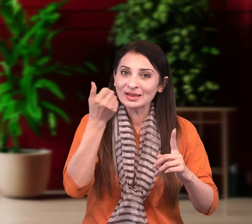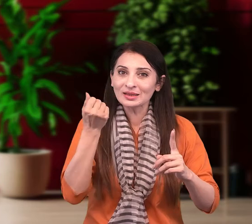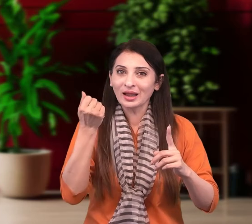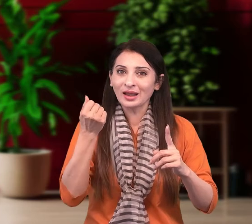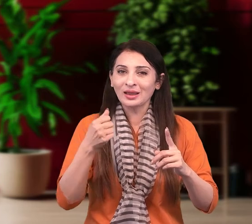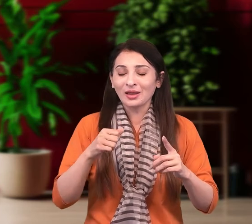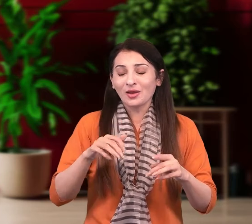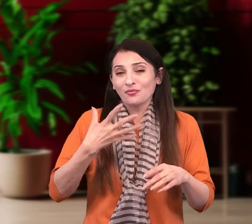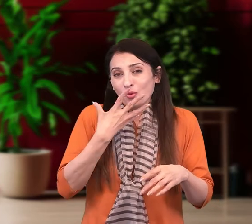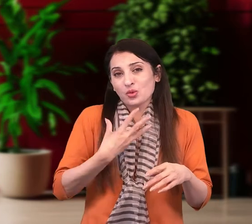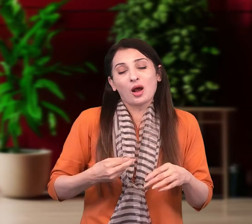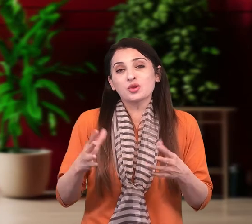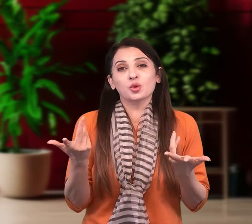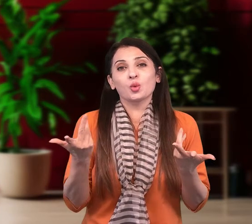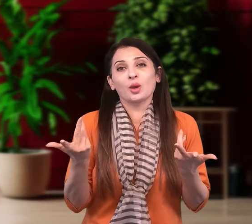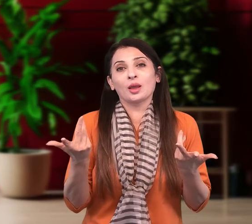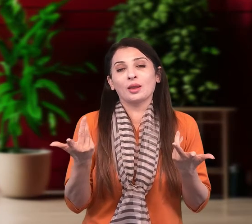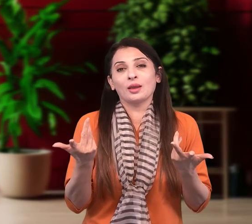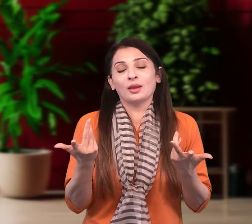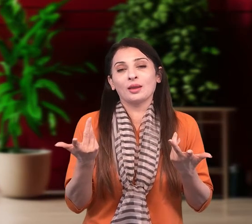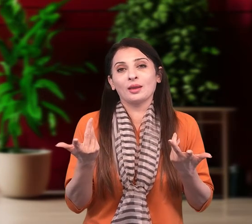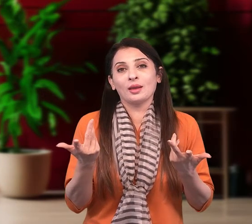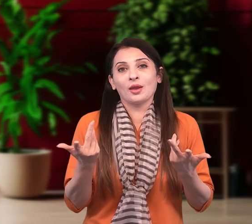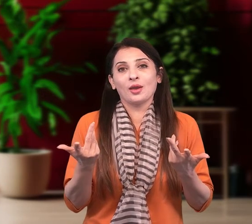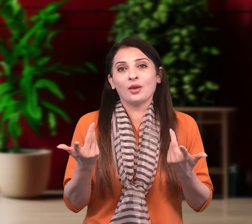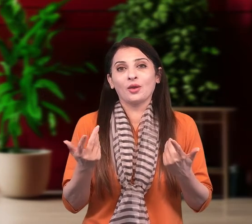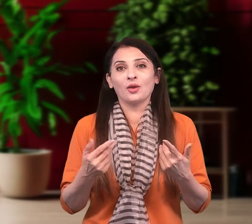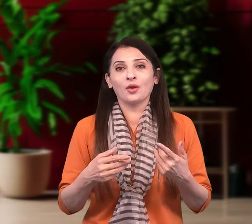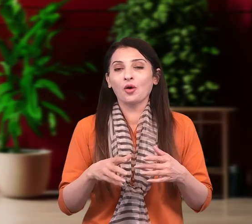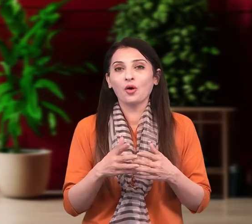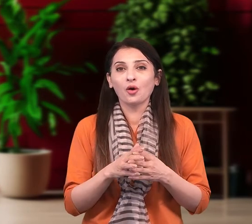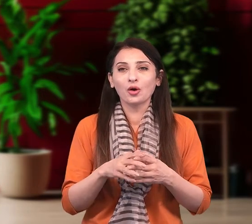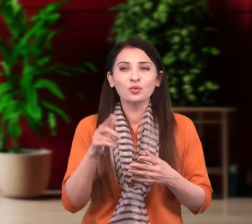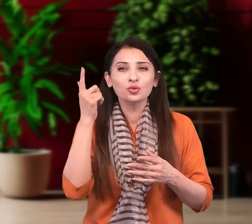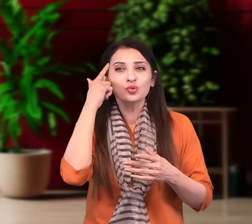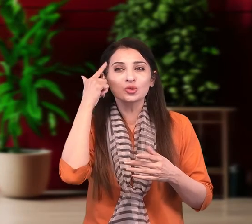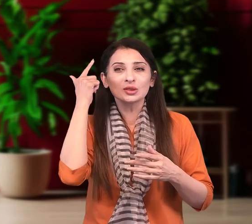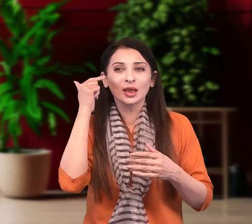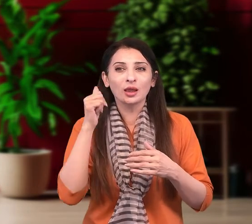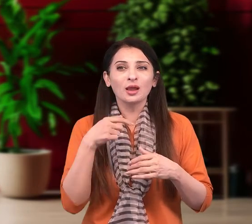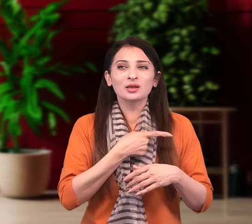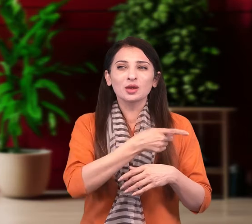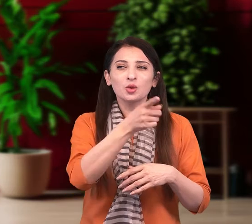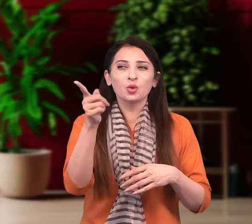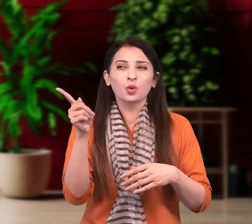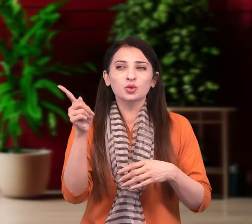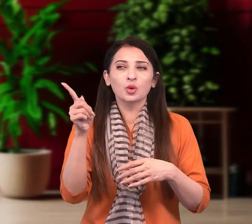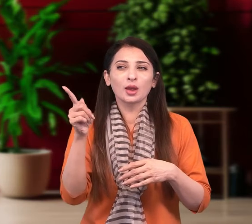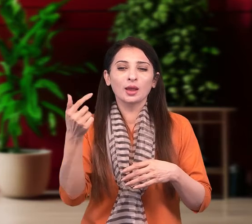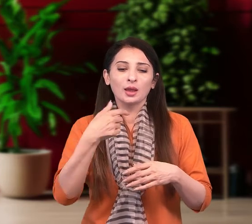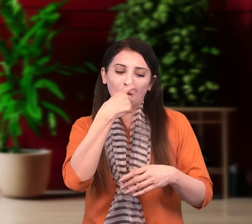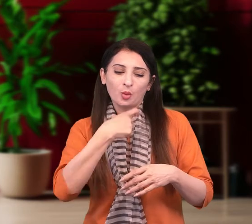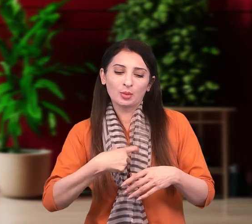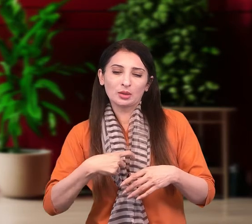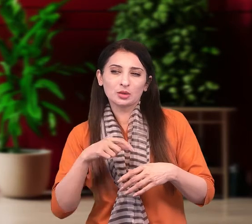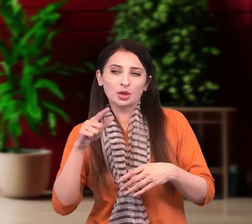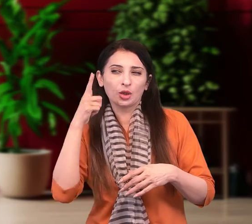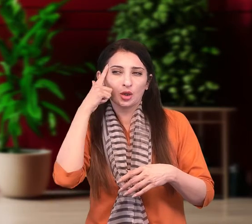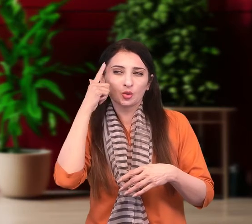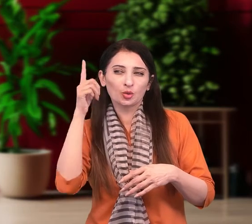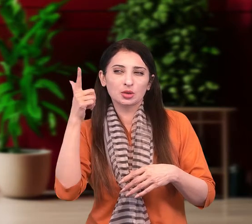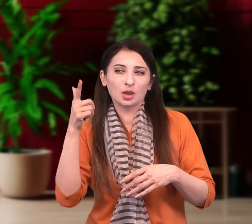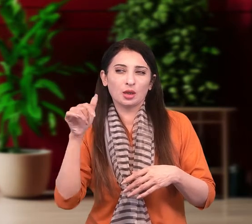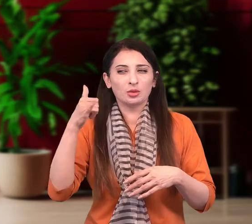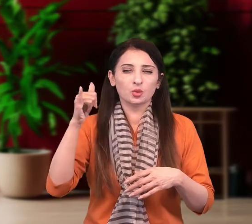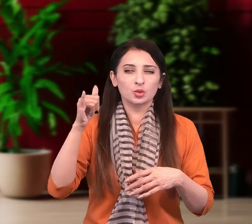टू रियली एक्सप्लोर व्हाट देयर पर्पस इज़, व्हाट इज़ मेकिंग देम अनहैप्पी. एंड व्हाट यूजुअली